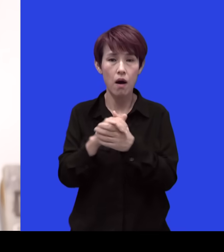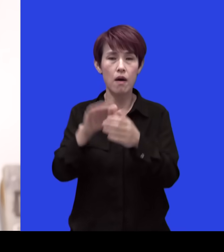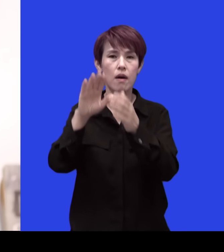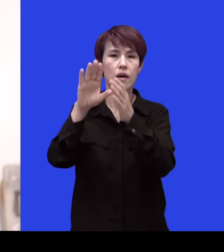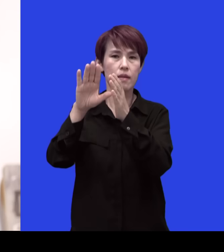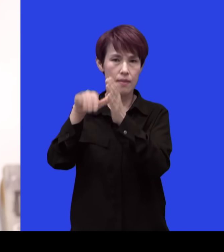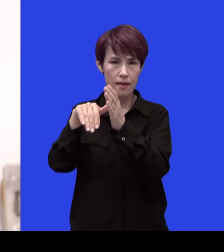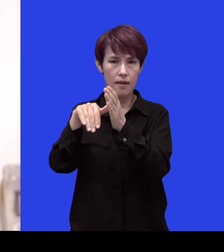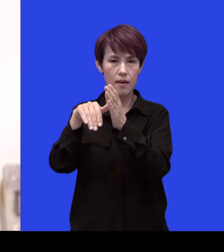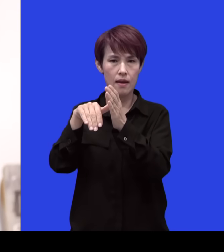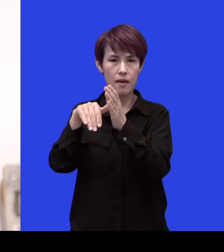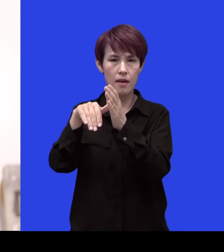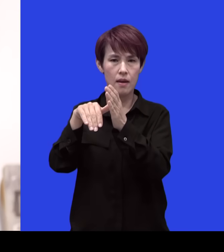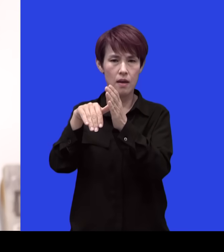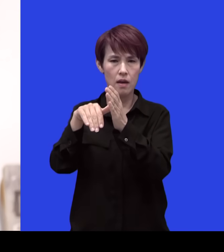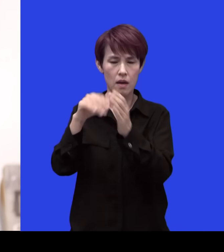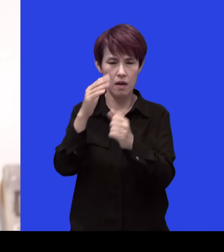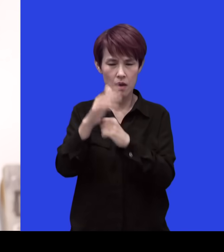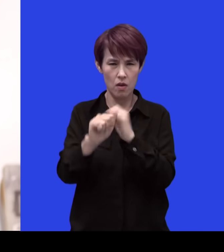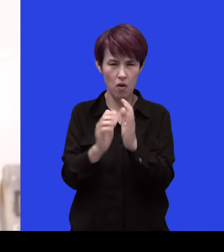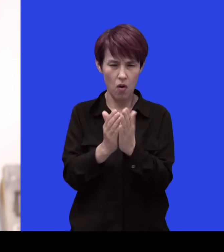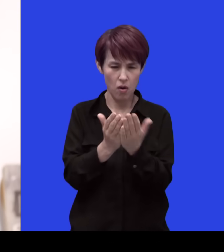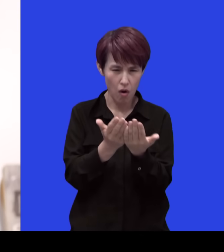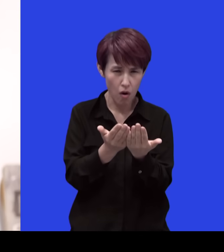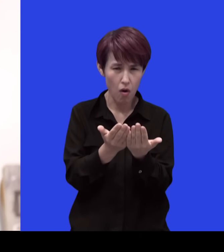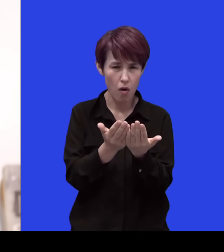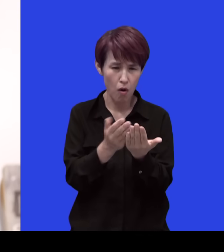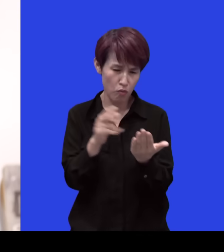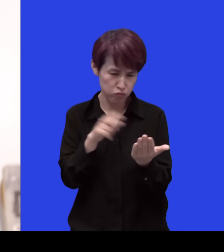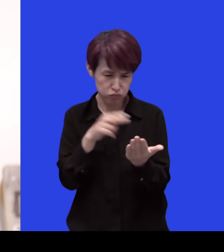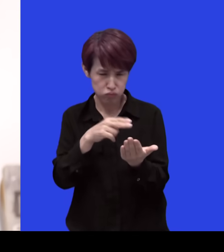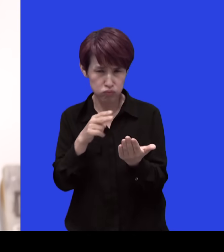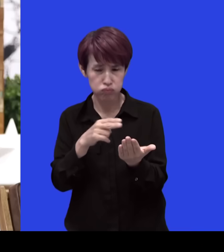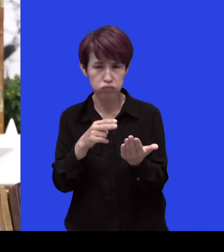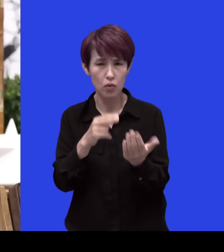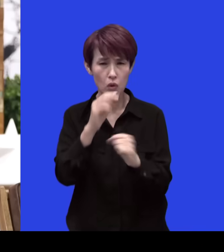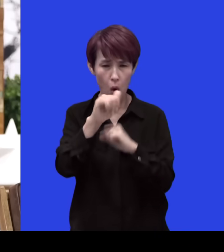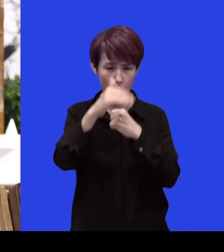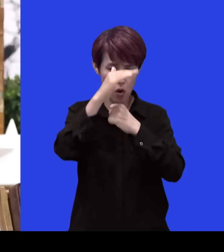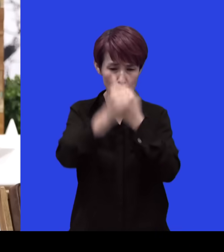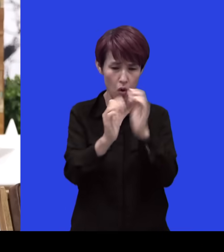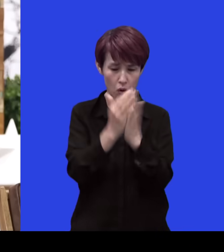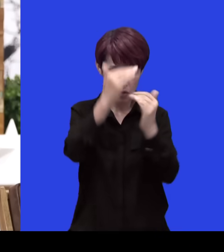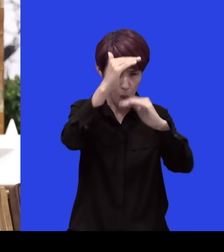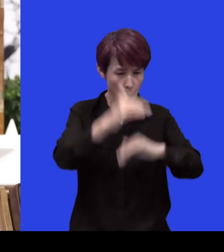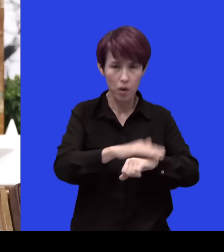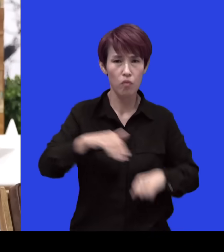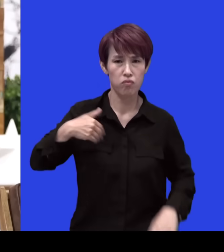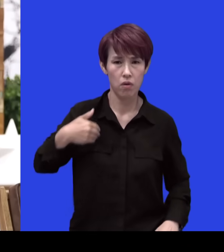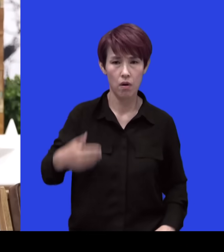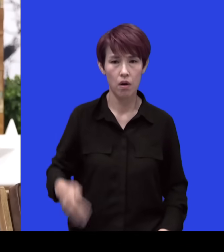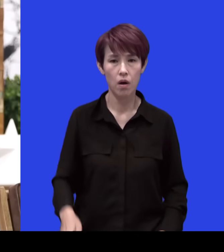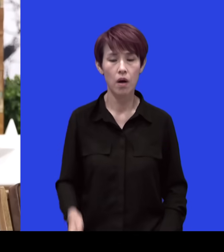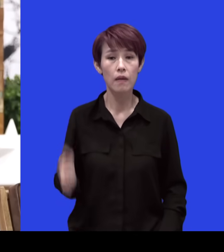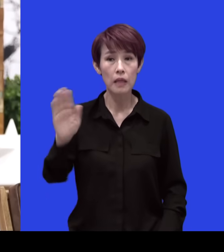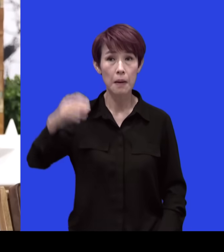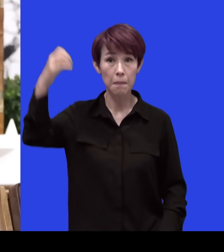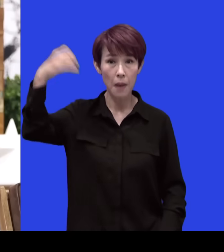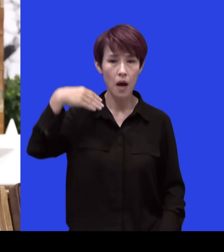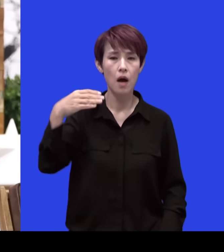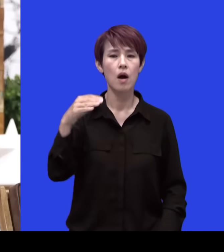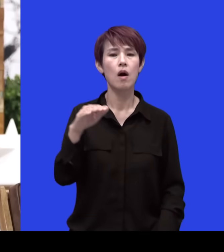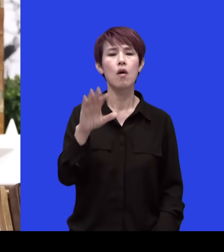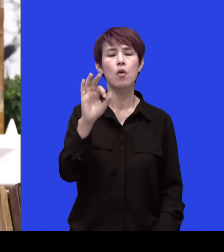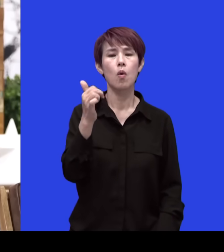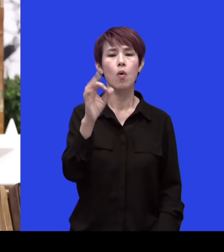그때 내가 그 성경 구절을 알 만큼 돼 있지도 않았어요. 네. 근데 요한아들 시몬아 내가 이